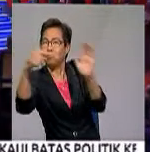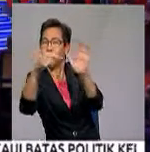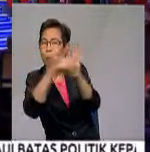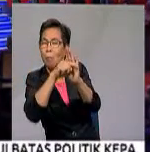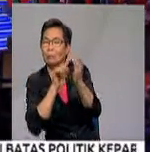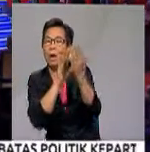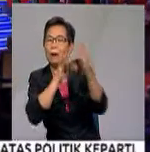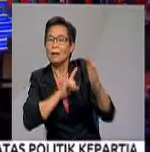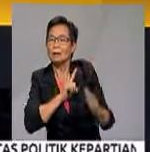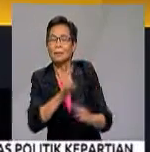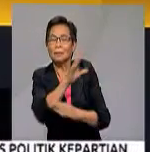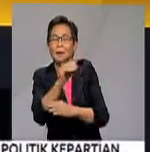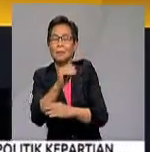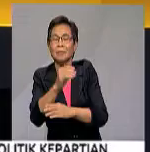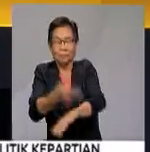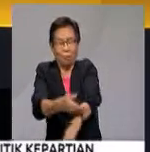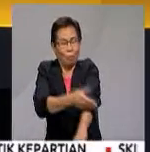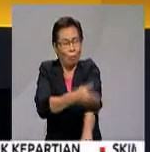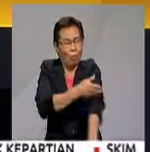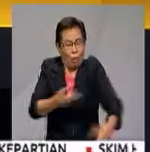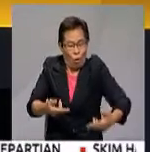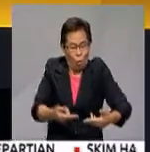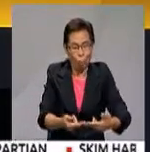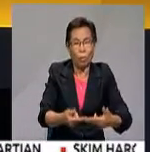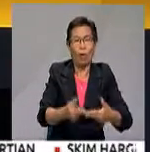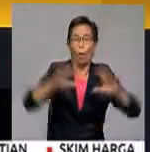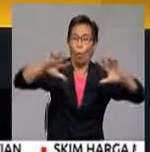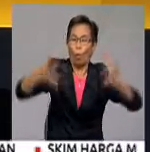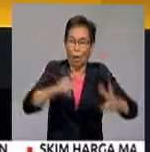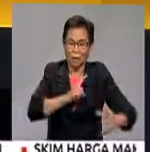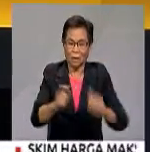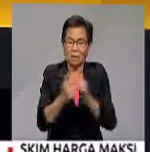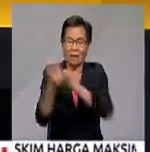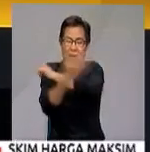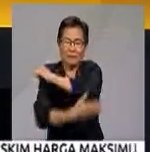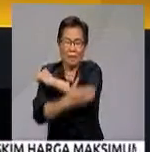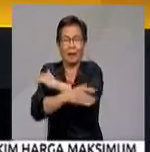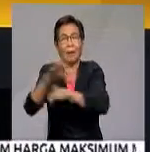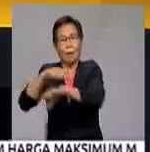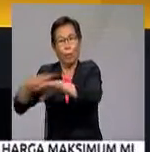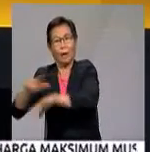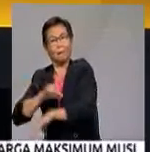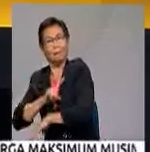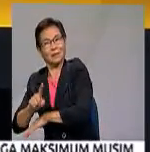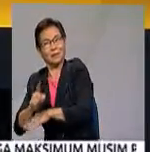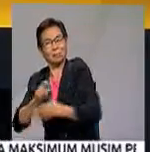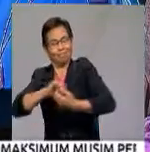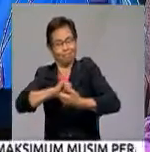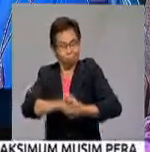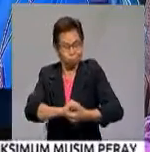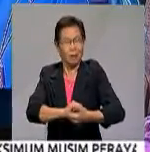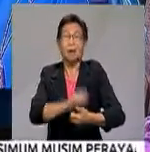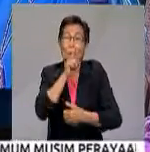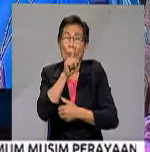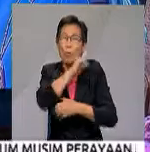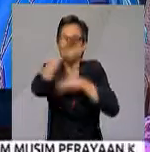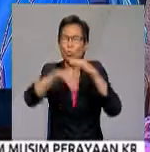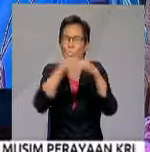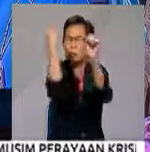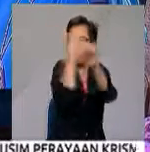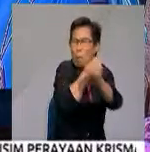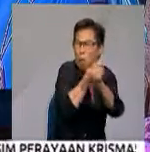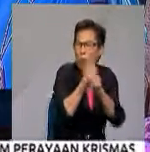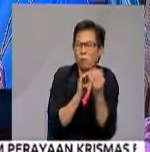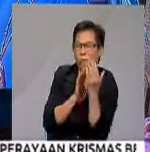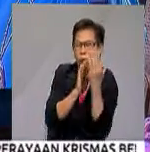terhadap Islam selain menambah baik hubungan antara dunia Islam dengan negara-negara bukan Islam. Mengakui yang segala cabaran